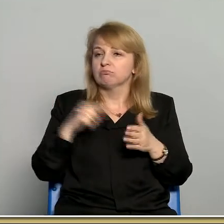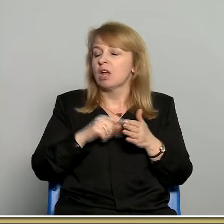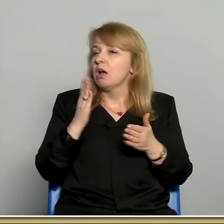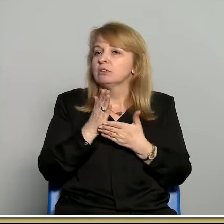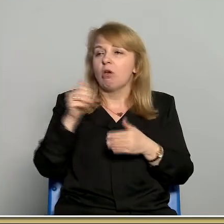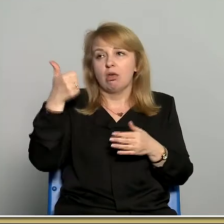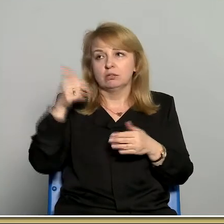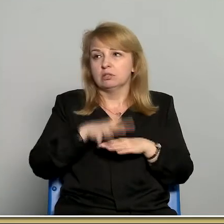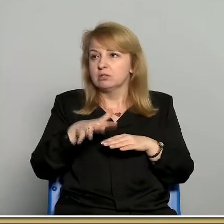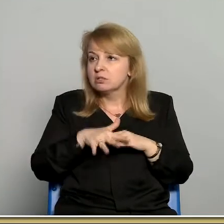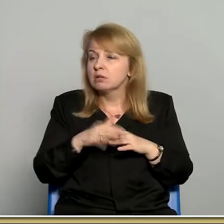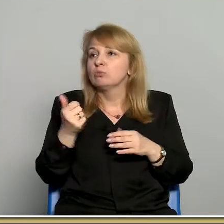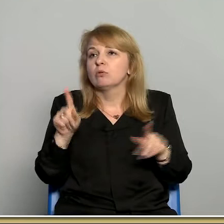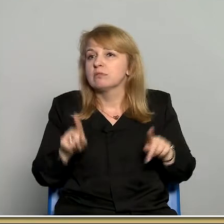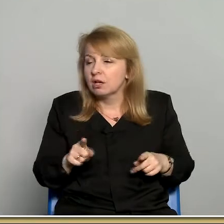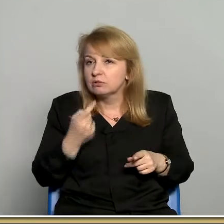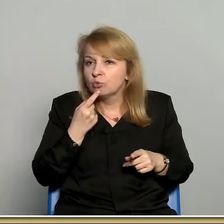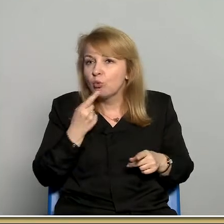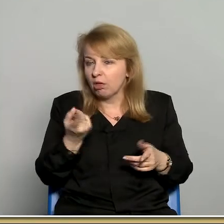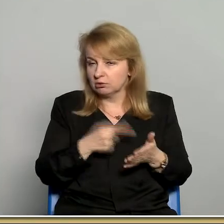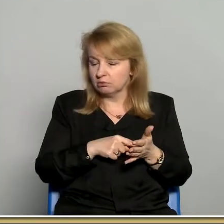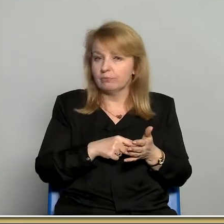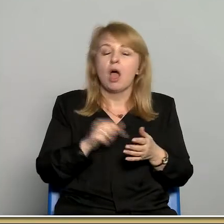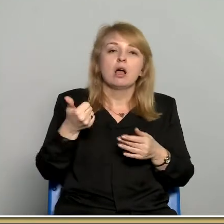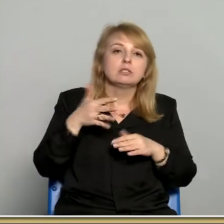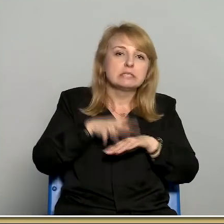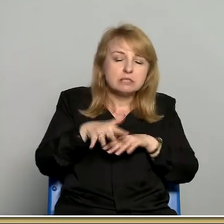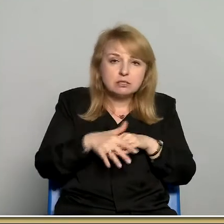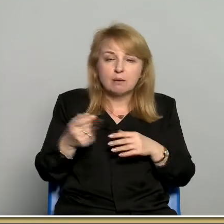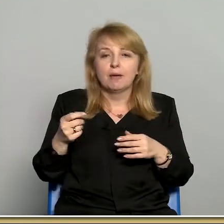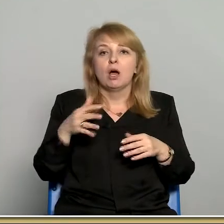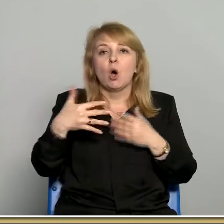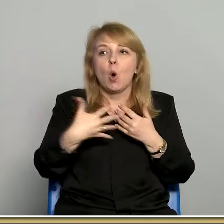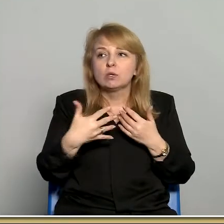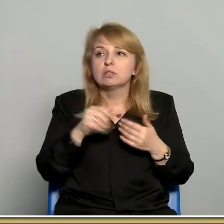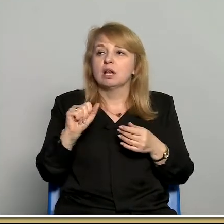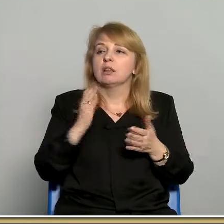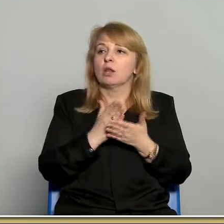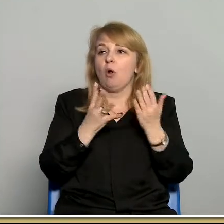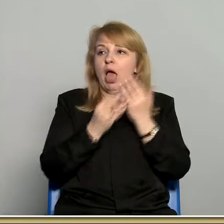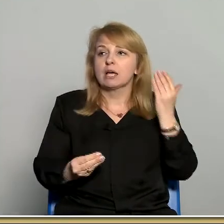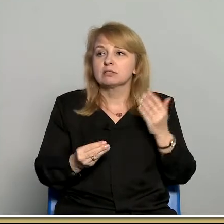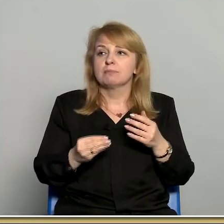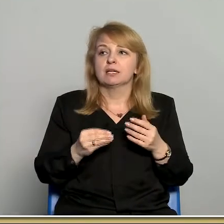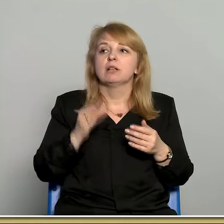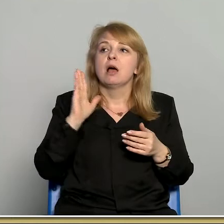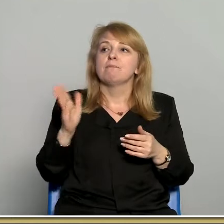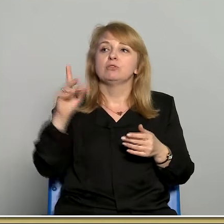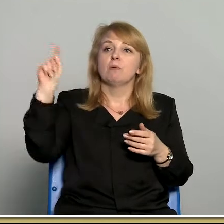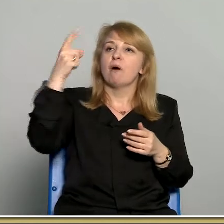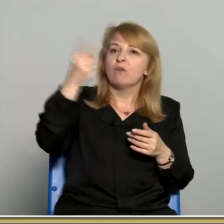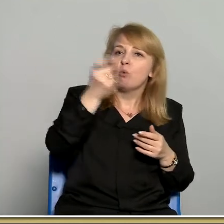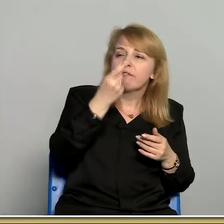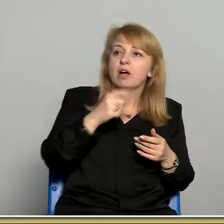systemie mam na myśli, że będzie jedna komisja oceny projektów ekspertów. Zamierzamy powoływać w ciągu najbliższych dwóch